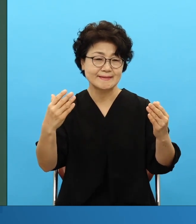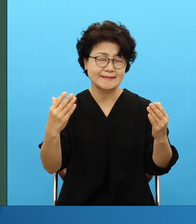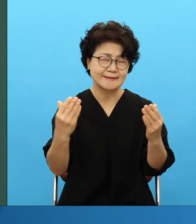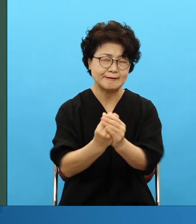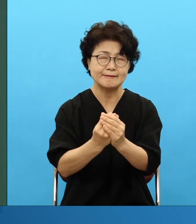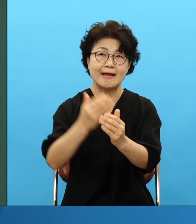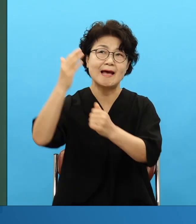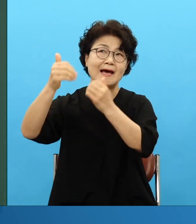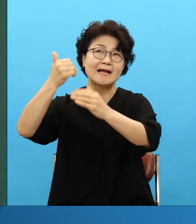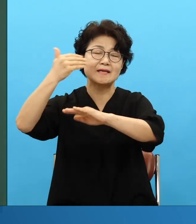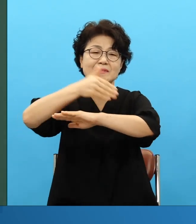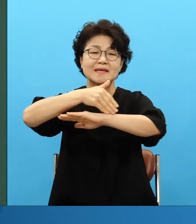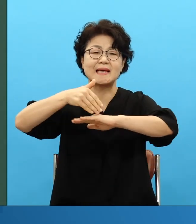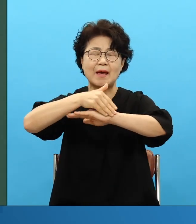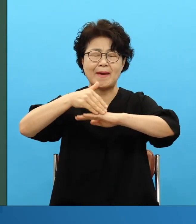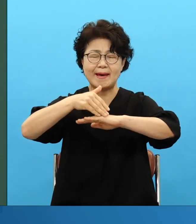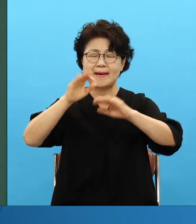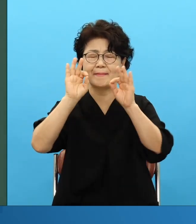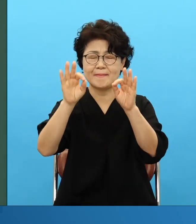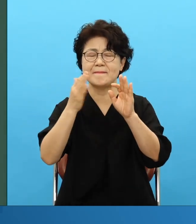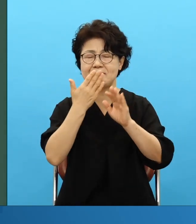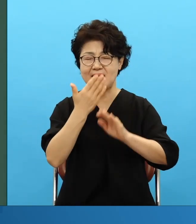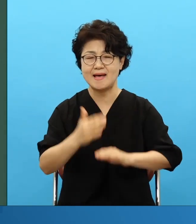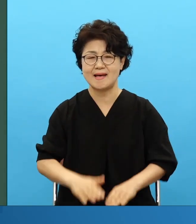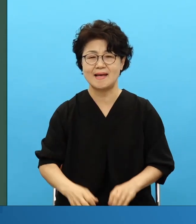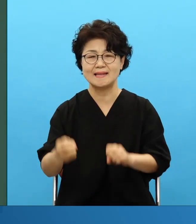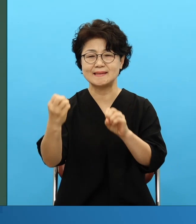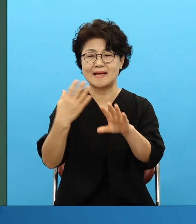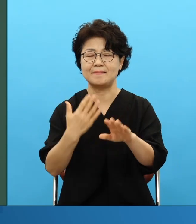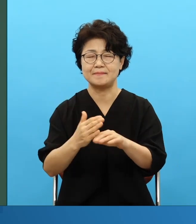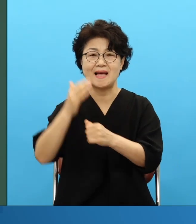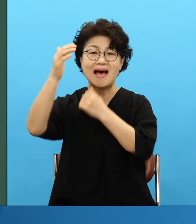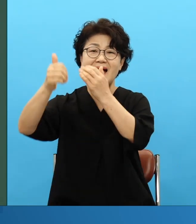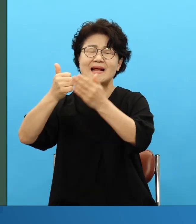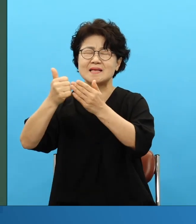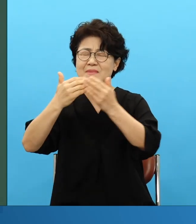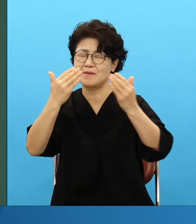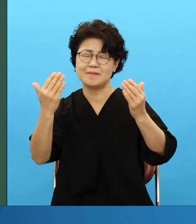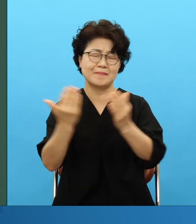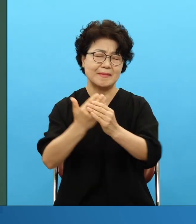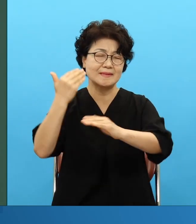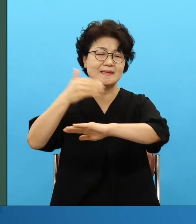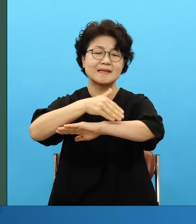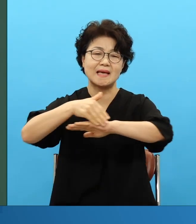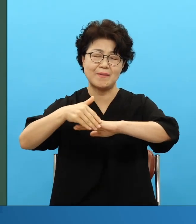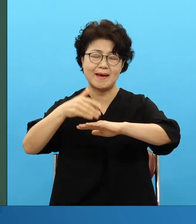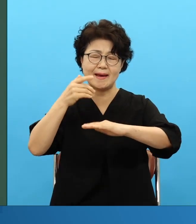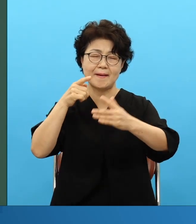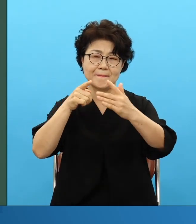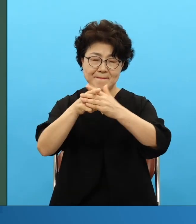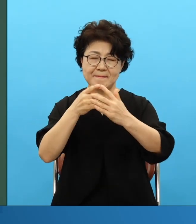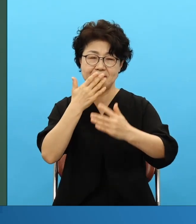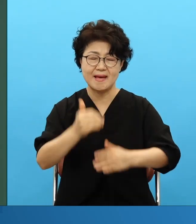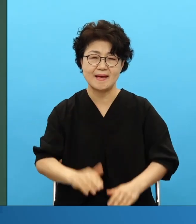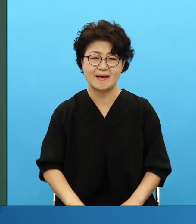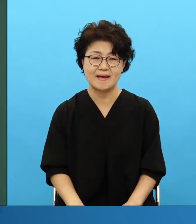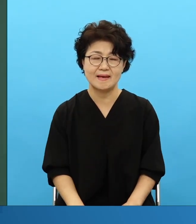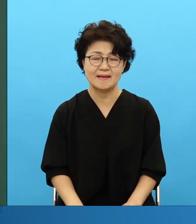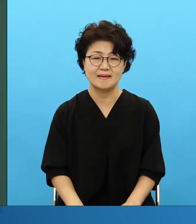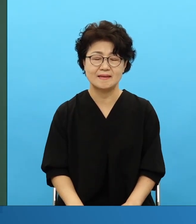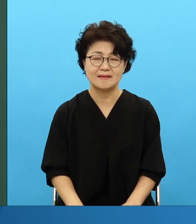절대계획. The absolute plan. 하나님의 절대계획. God's absolute plan. 여러분이 어디를 가는